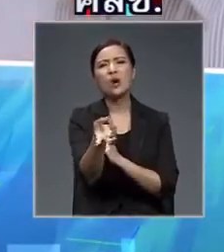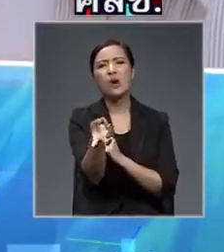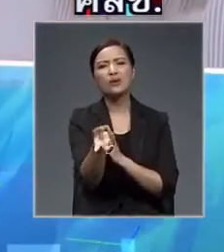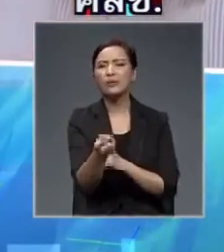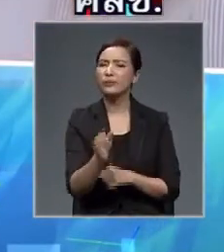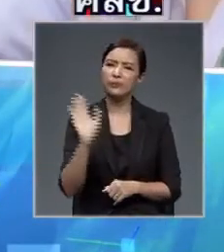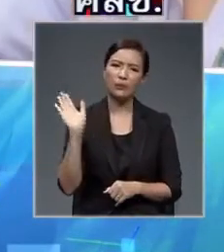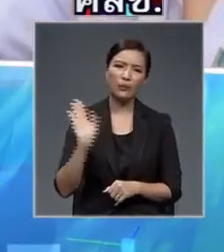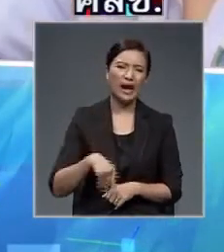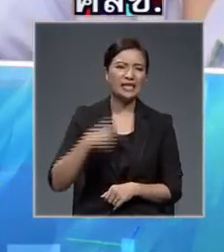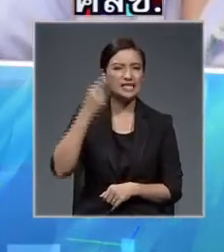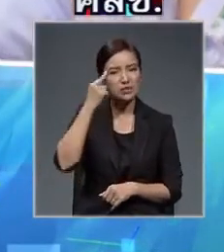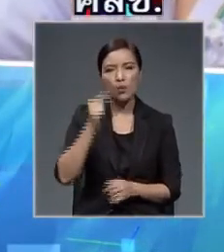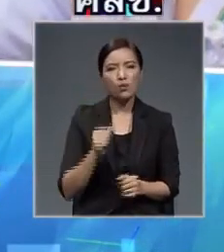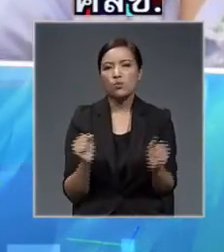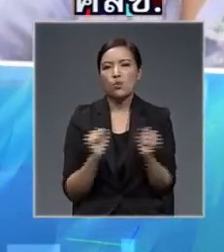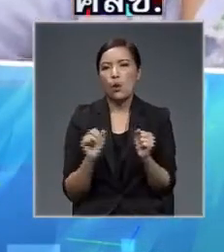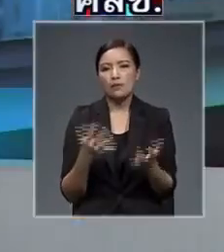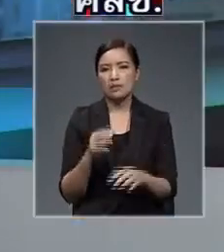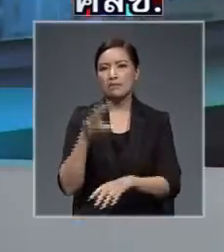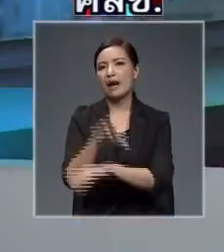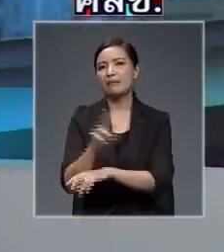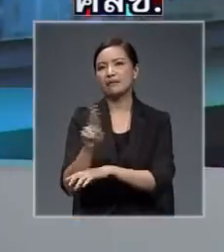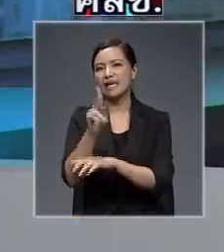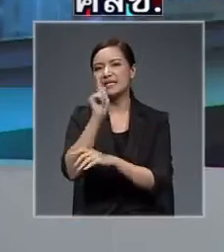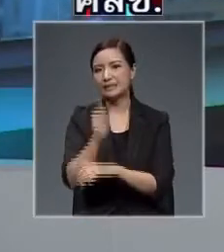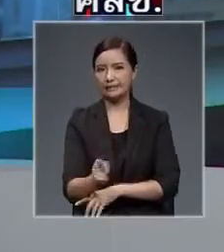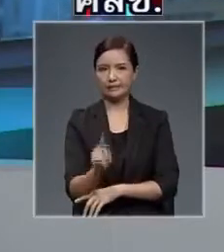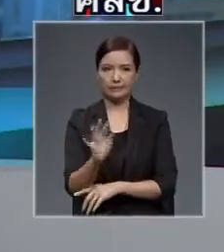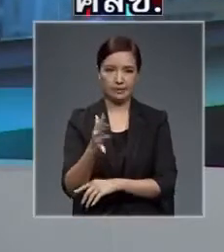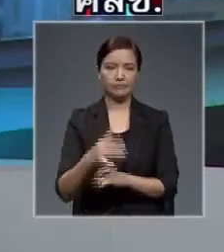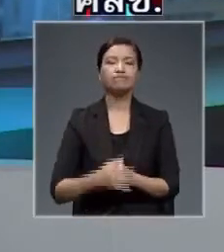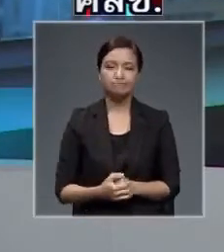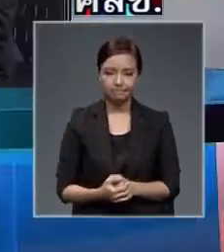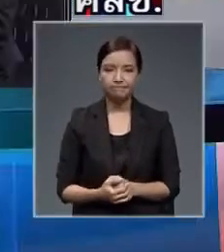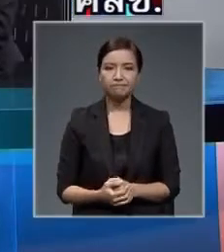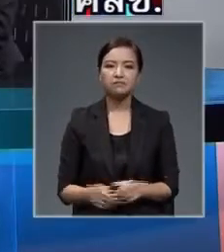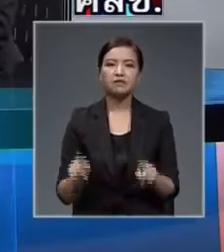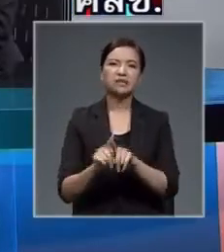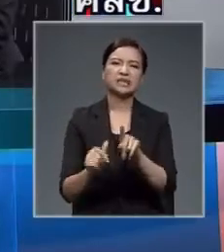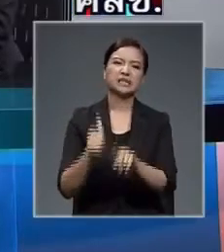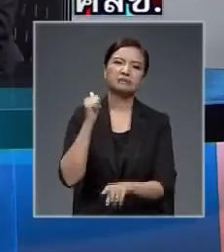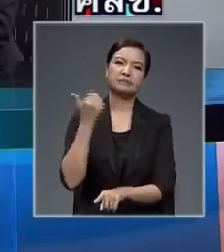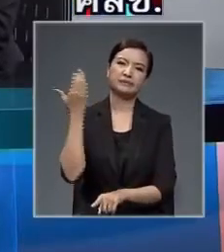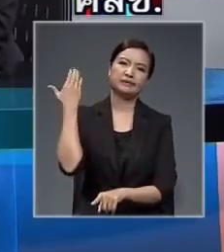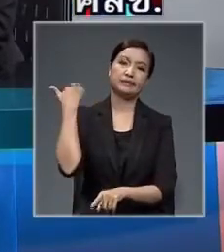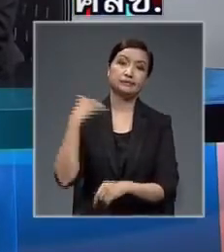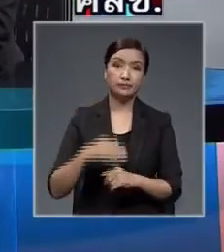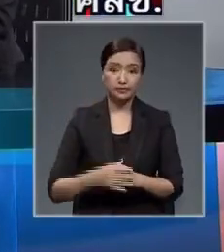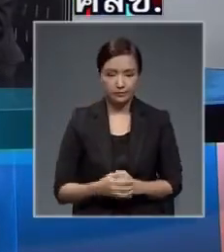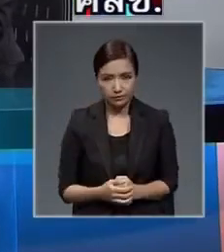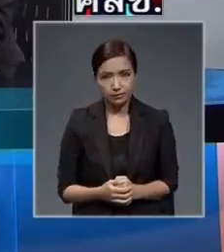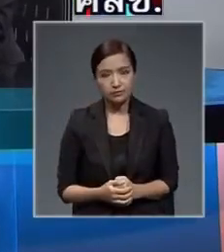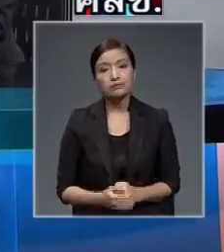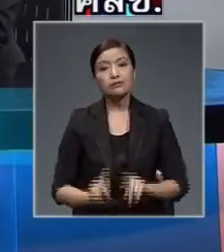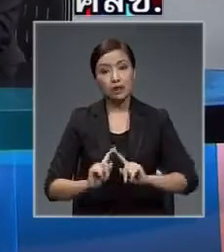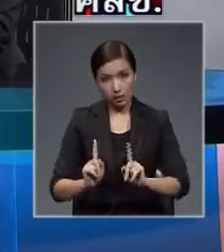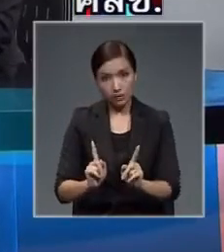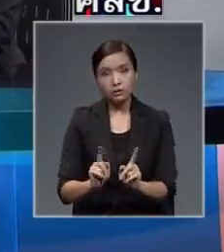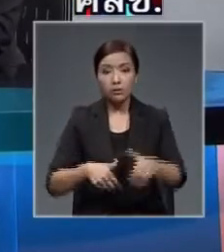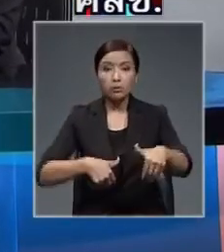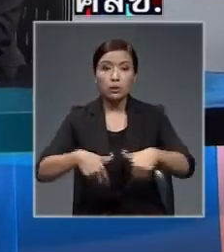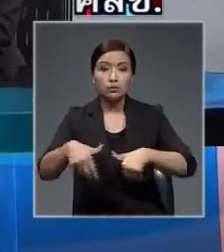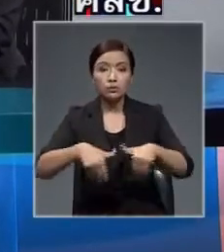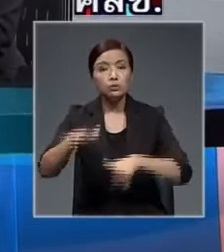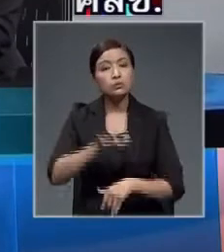รงว่าจะไม่เกิดการบังคับใช้พรบฉบับนี้อีกเช่นเหมือนเดิมๆที่ผ่านมา ค่ะทีนี้ประชาชนทั่ว